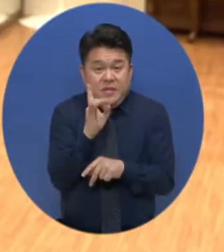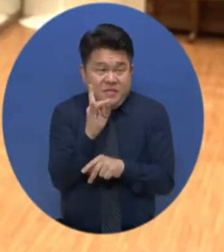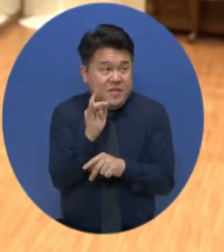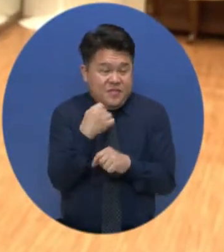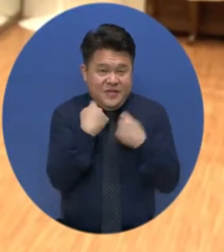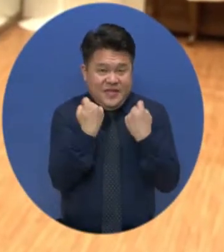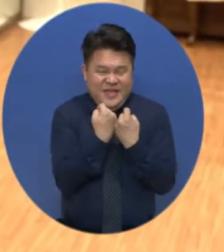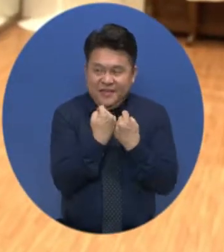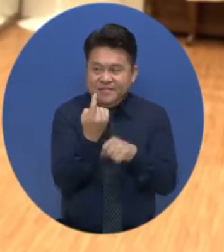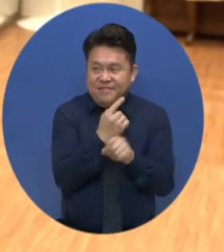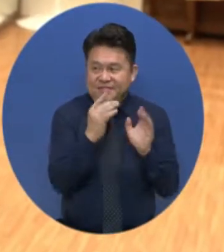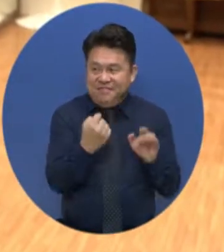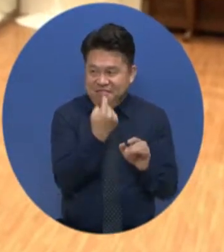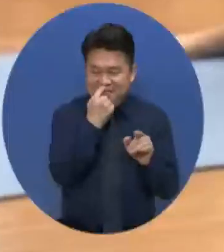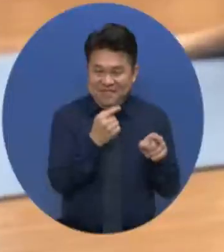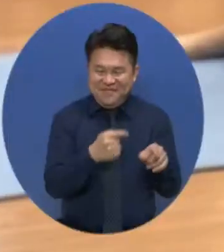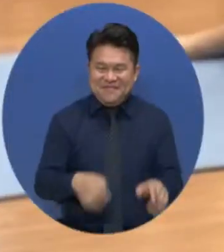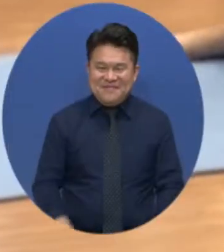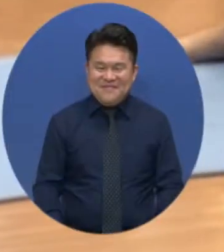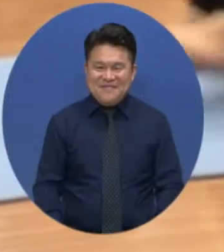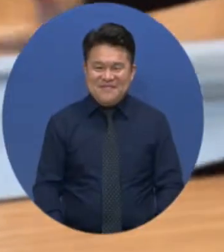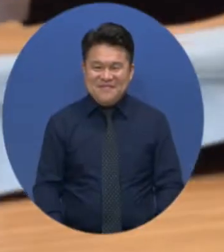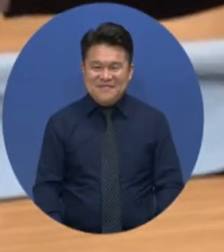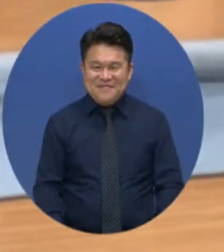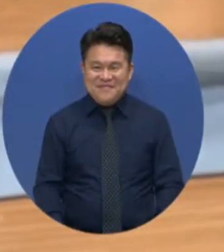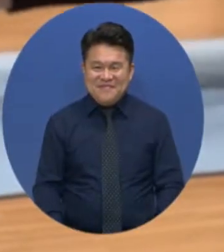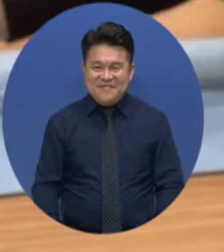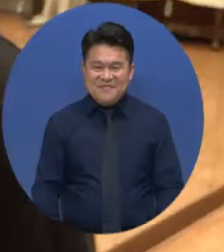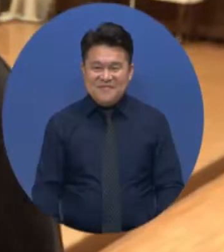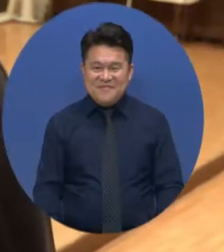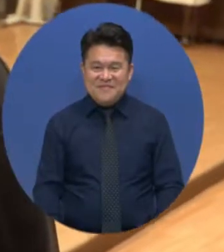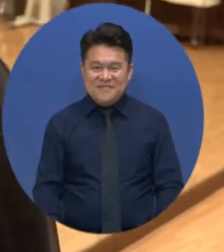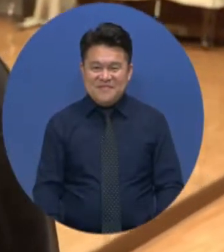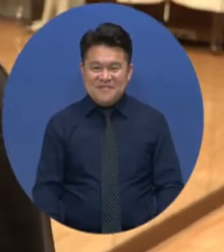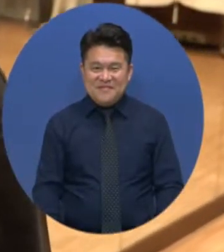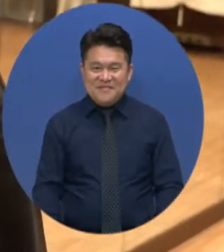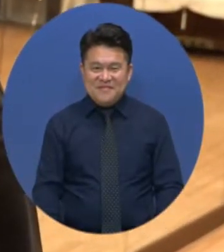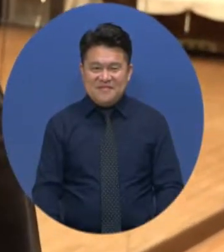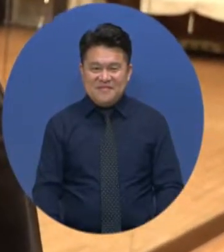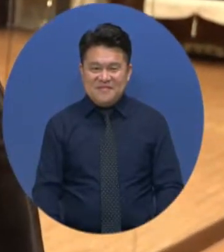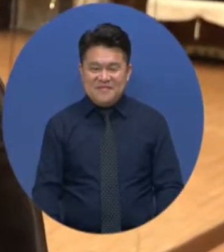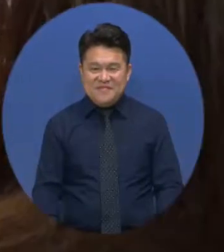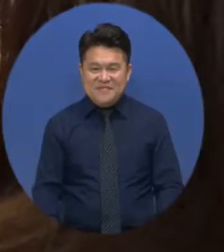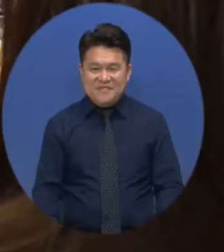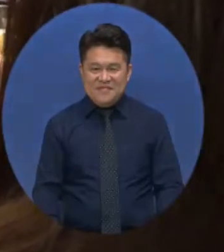번씩 PT를 한 시간씩 받게 됐어요. 손 쭉 펴서 무릎 잡고